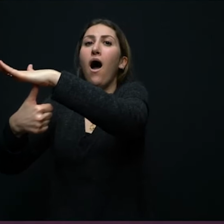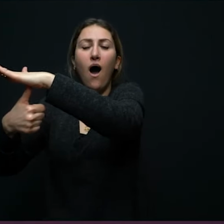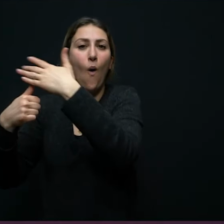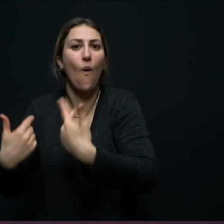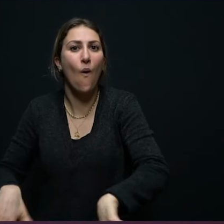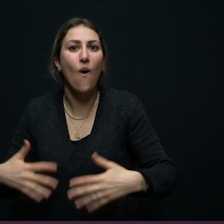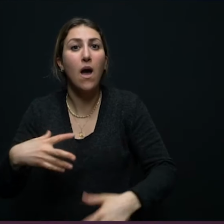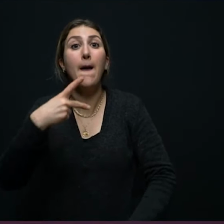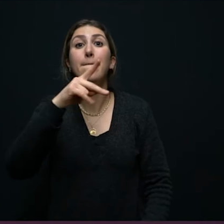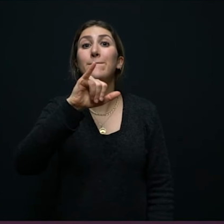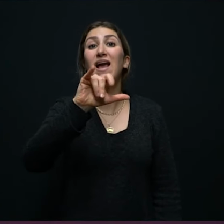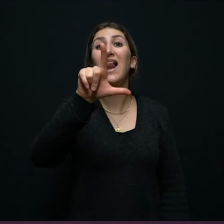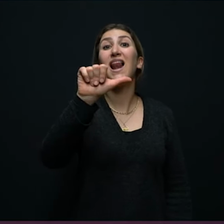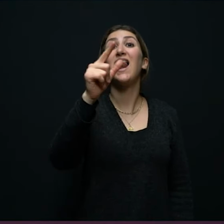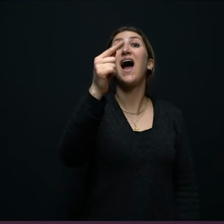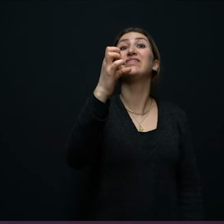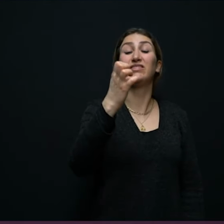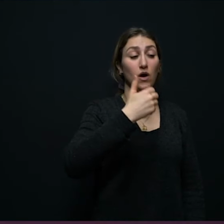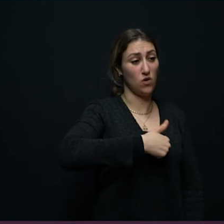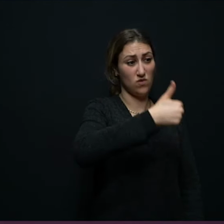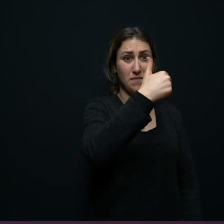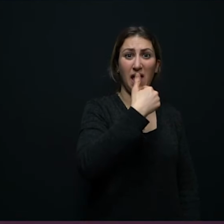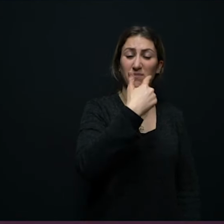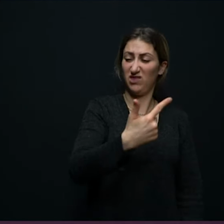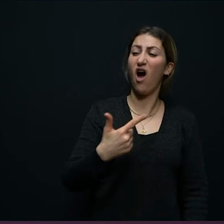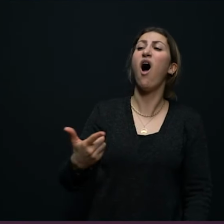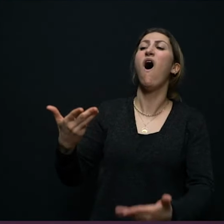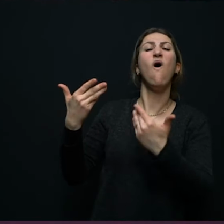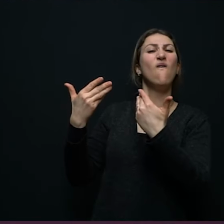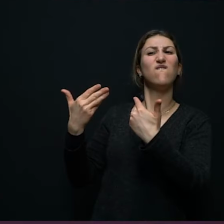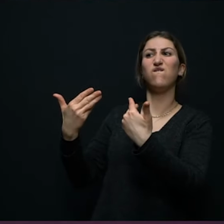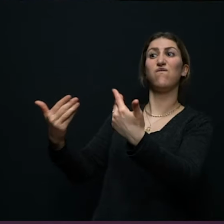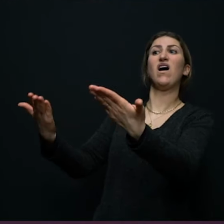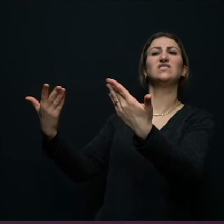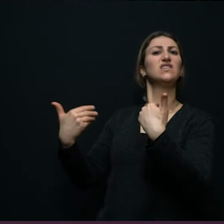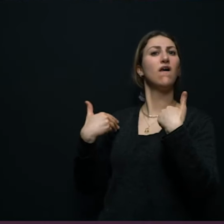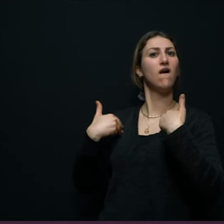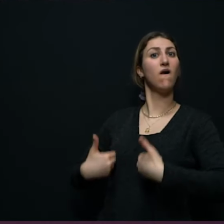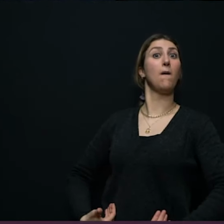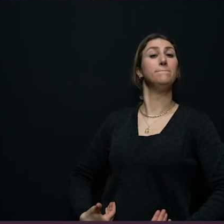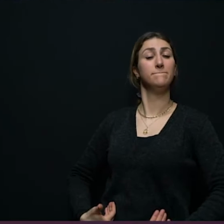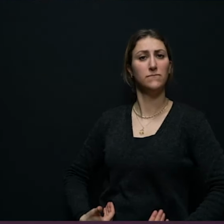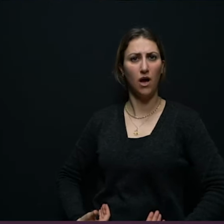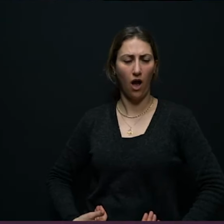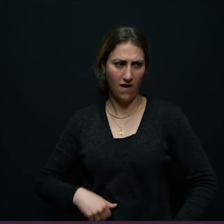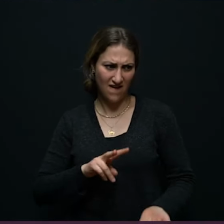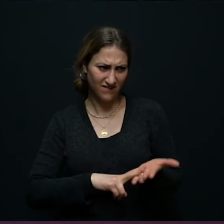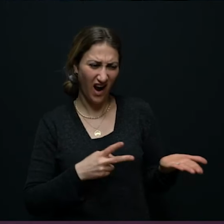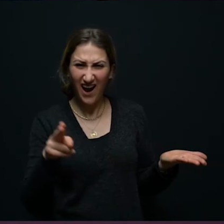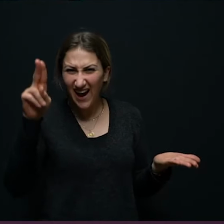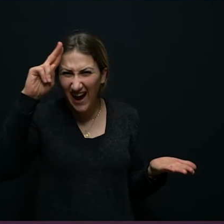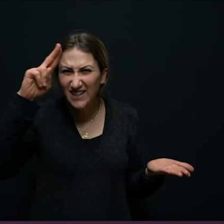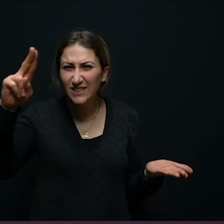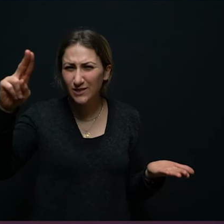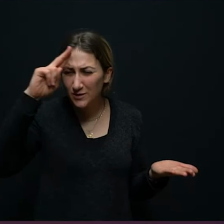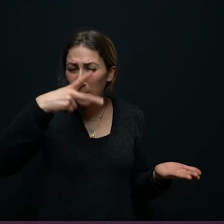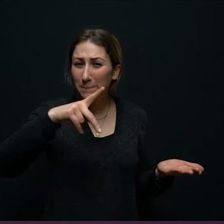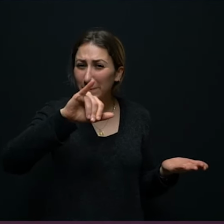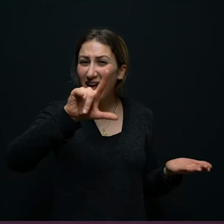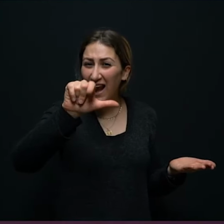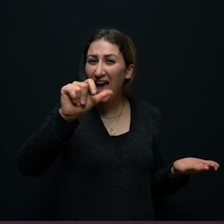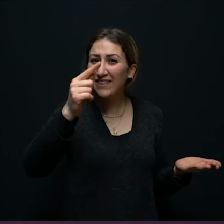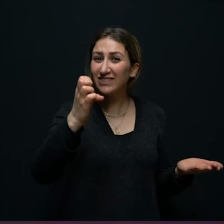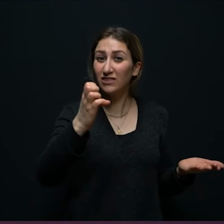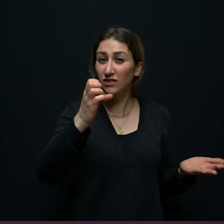puis là ne serait pas qu'ils disent est tellement frais voici l'homme voici l'homme auquel chacun